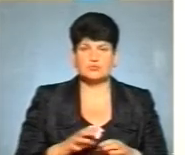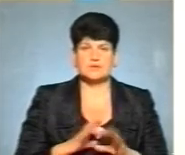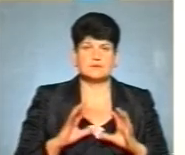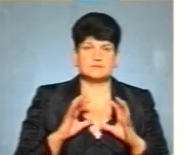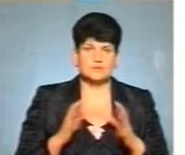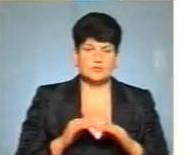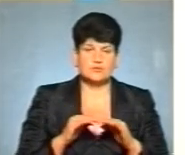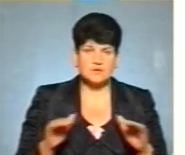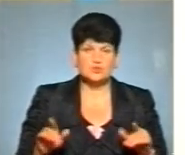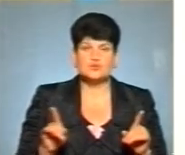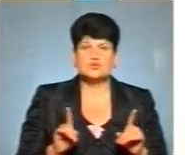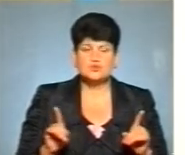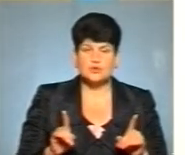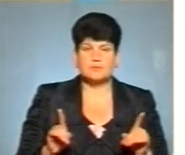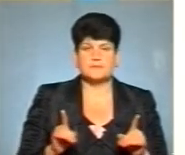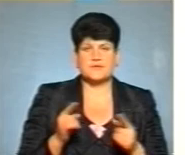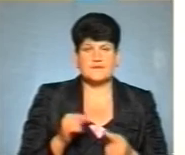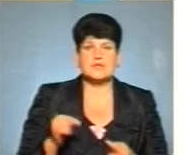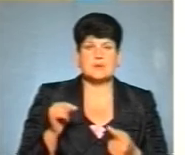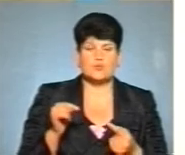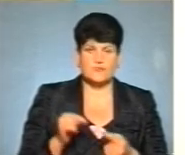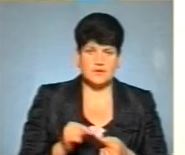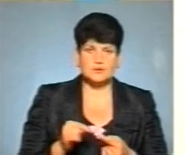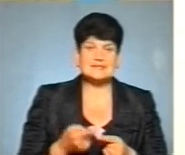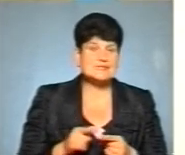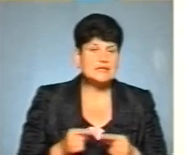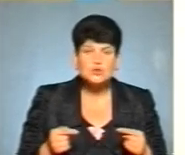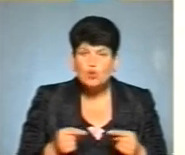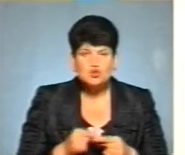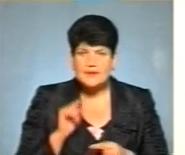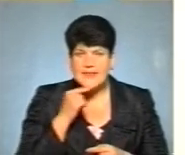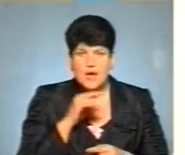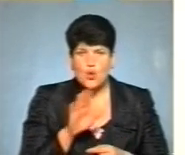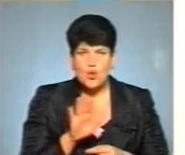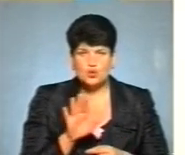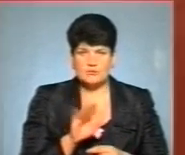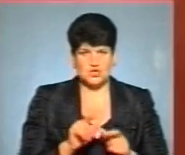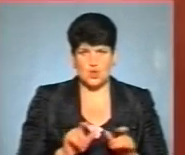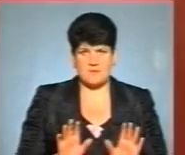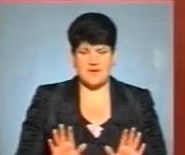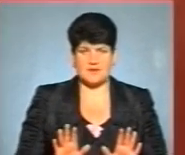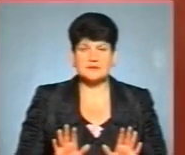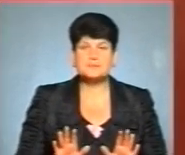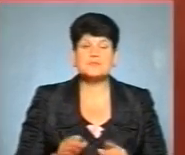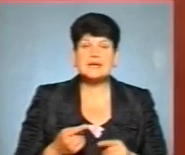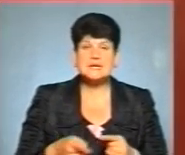рівень, щоб і відповідно це, ну, це точно не економічний об'єкт. Це є